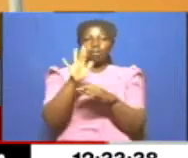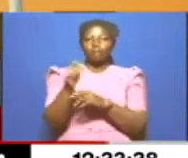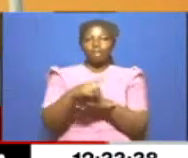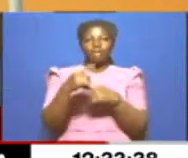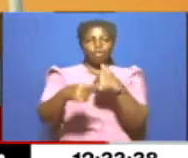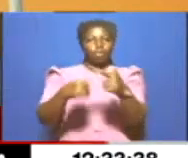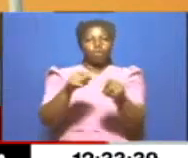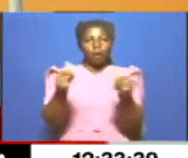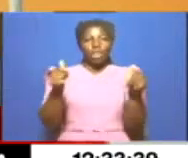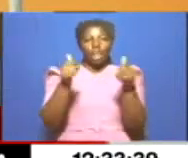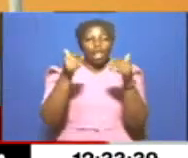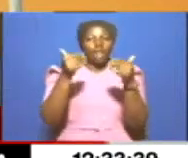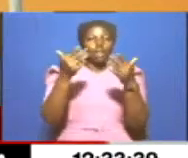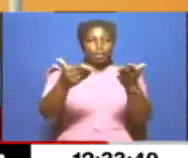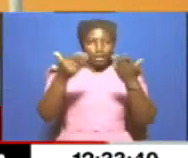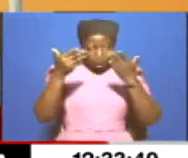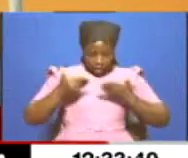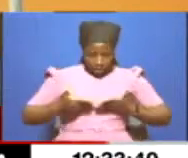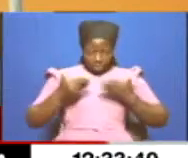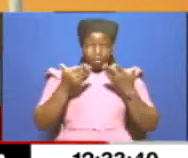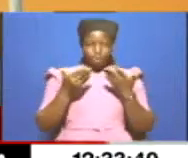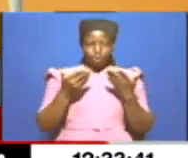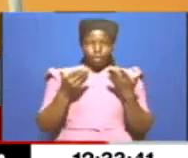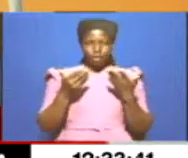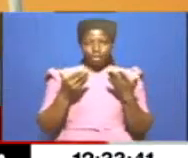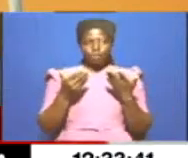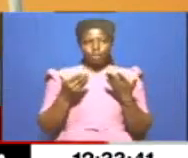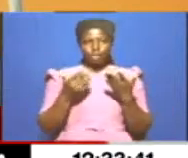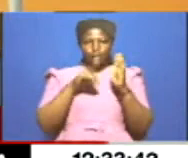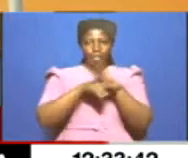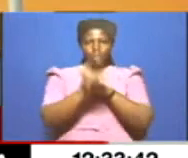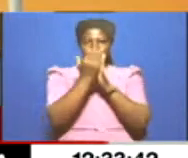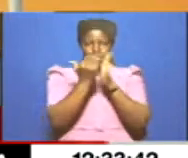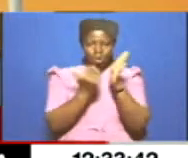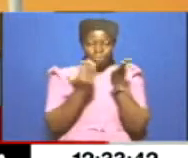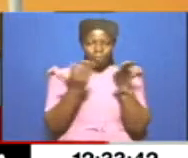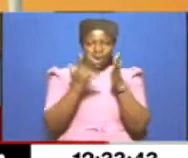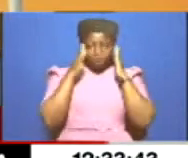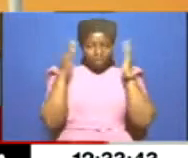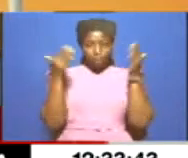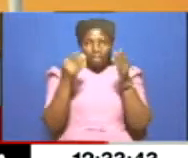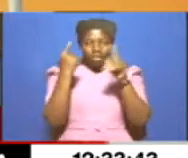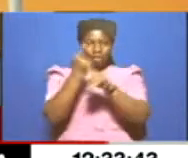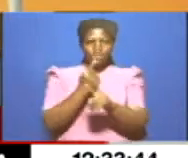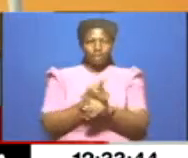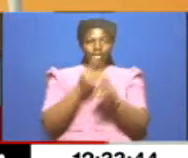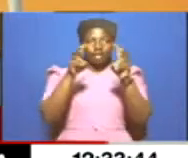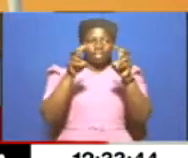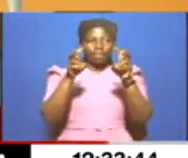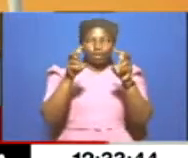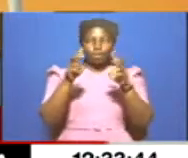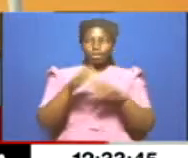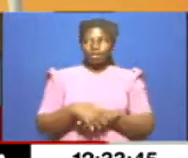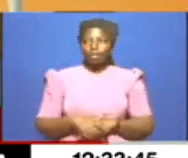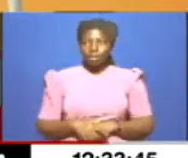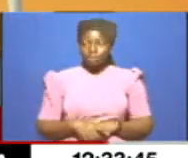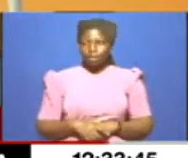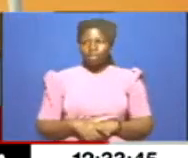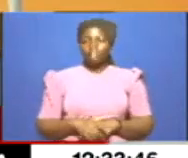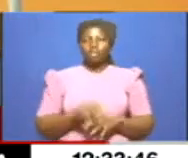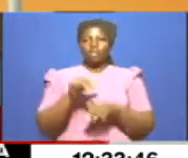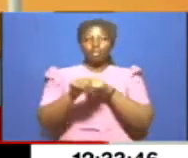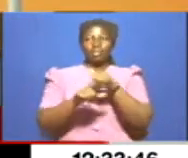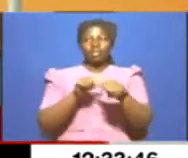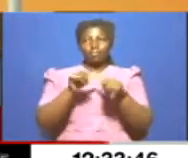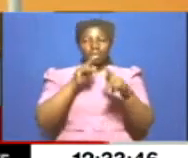sana mtazamaji kwenye kipindi cha Tamrini ambapo huwa tunaangazia masuala mbalimbali kwenye sehemu hii ya mahojiano. Na leo